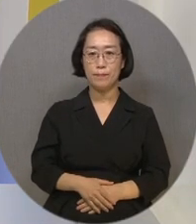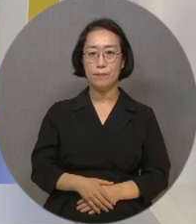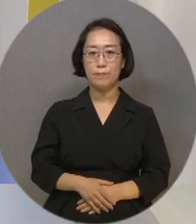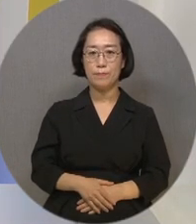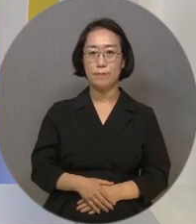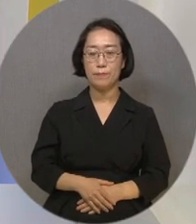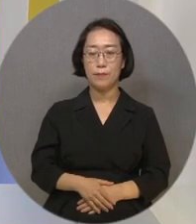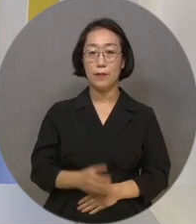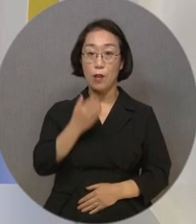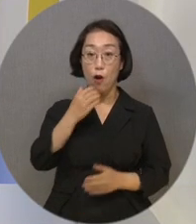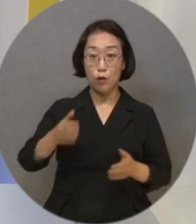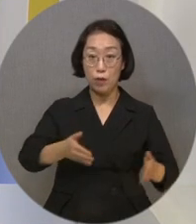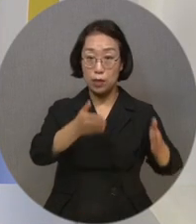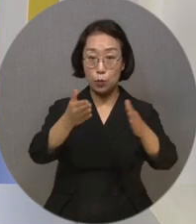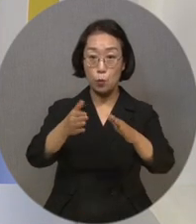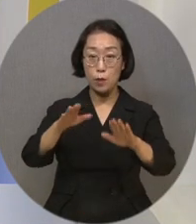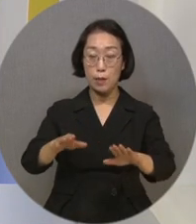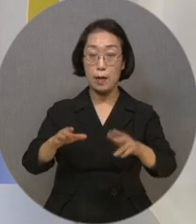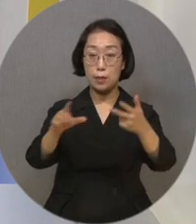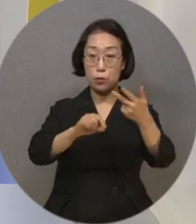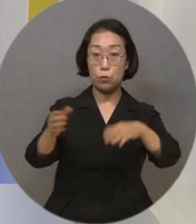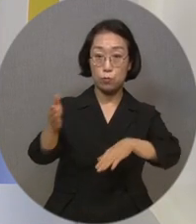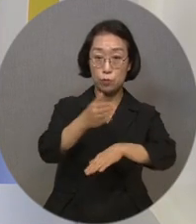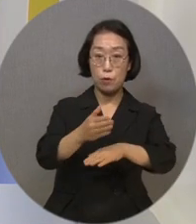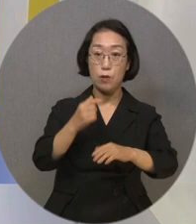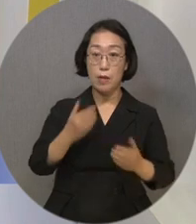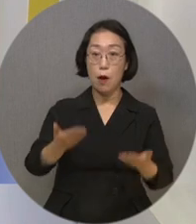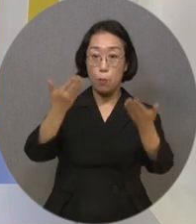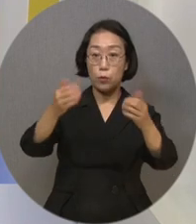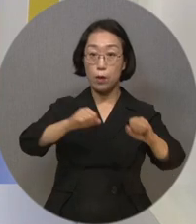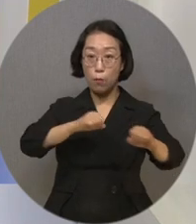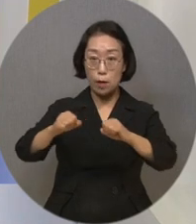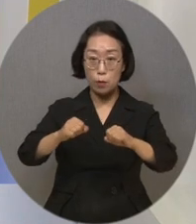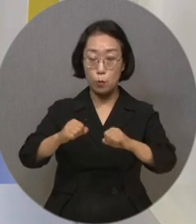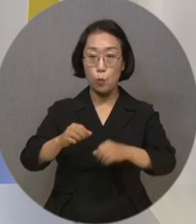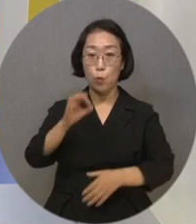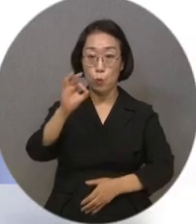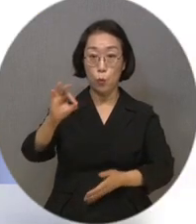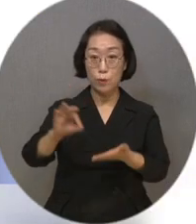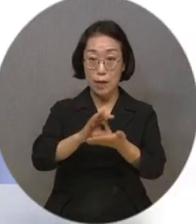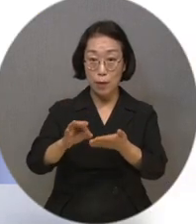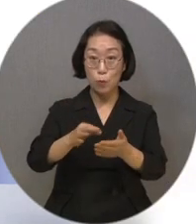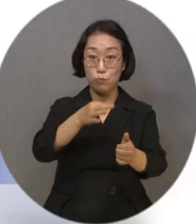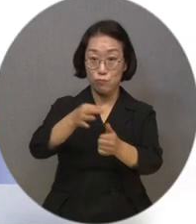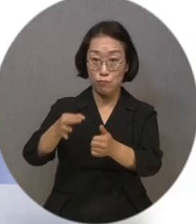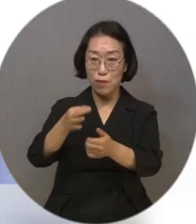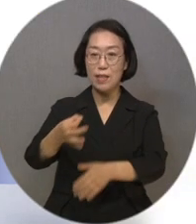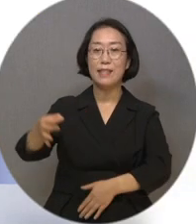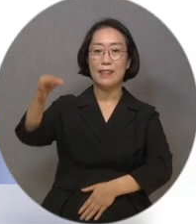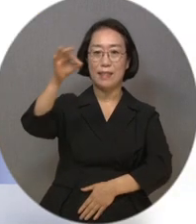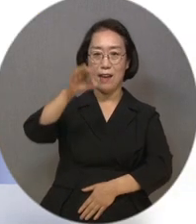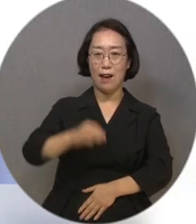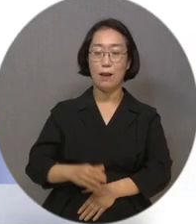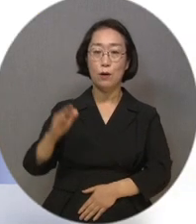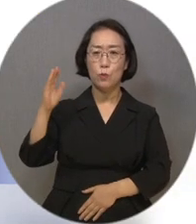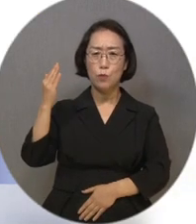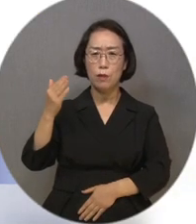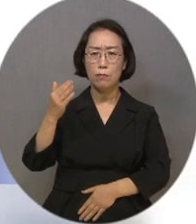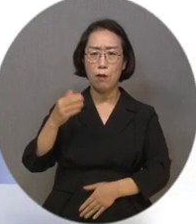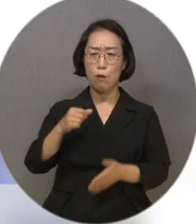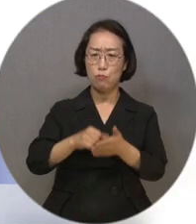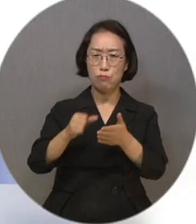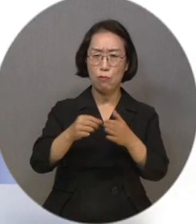다음 뉴스입니다 경기도가 이달부터 자원봉사활동에 대한 실비 지급 기준을 인상합니다 경기도는 최근